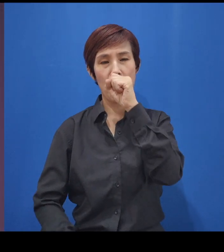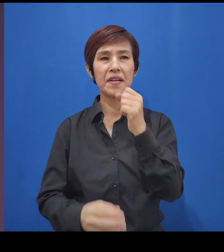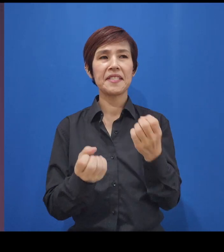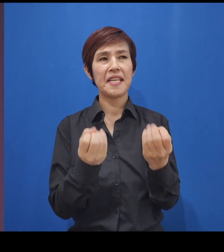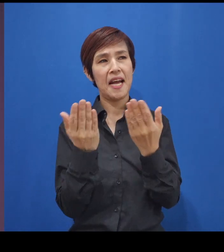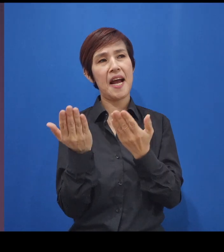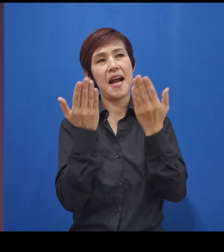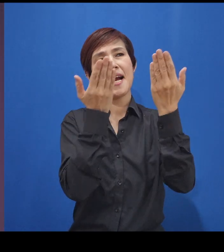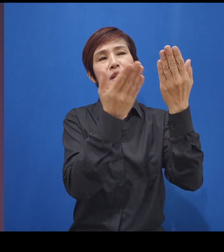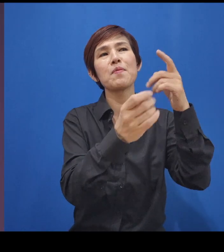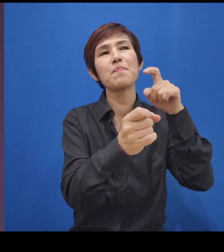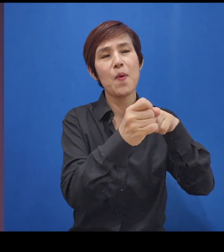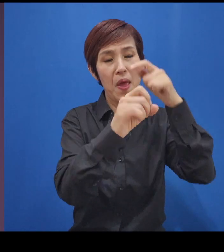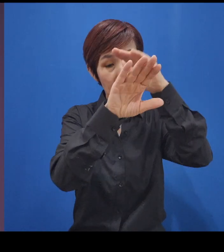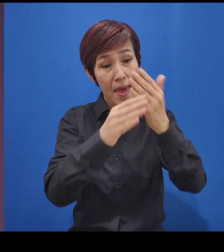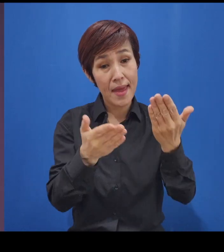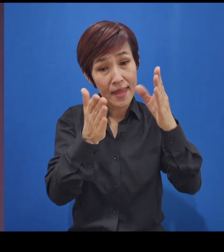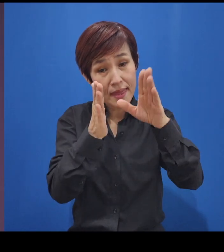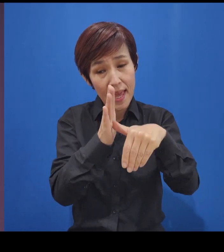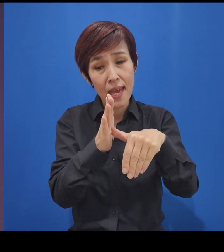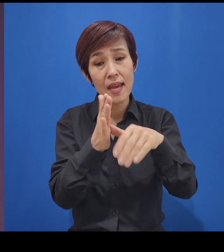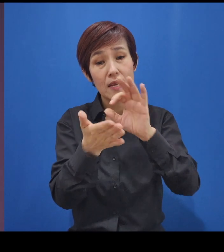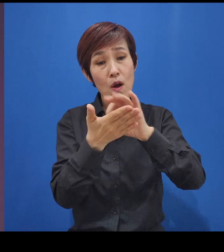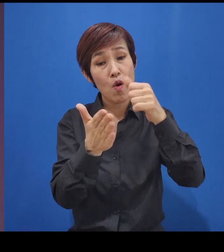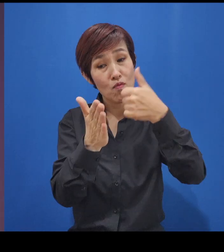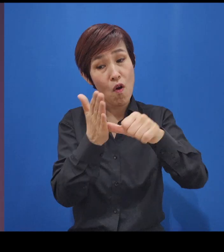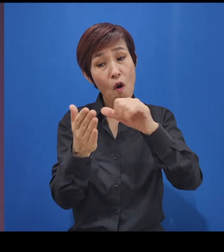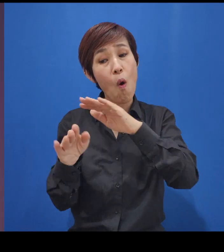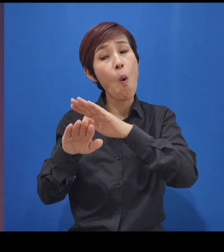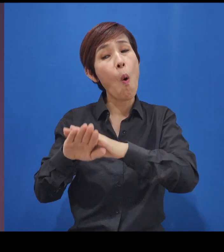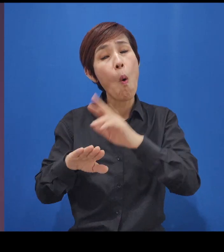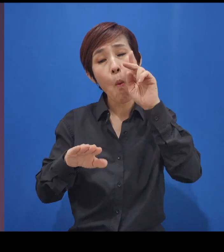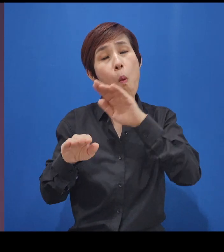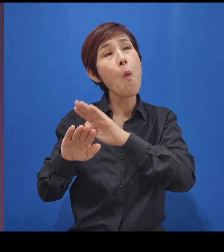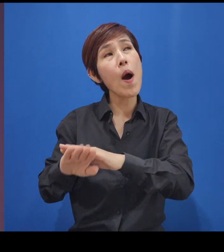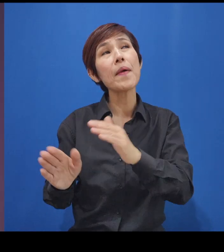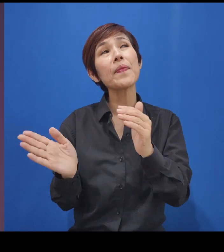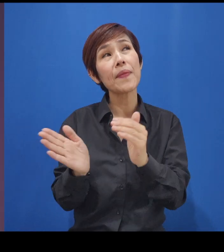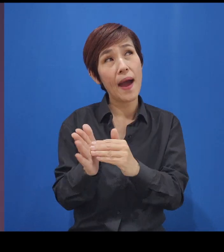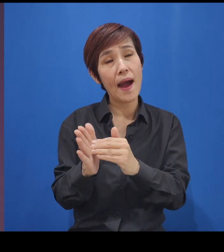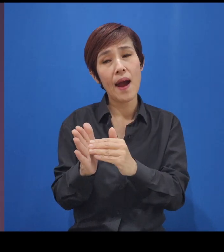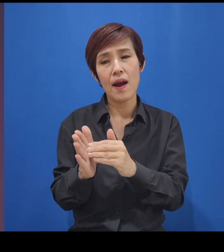하나님께 제사, 예배 드릴 때 쓰려고 놔둔 겁니다.